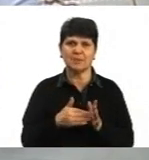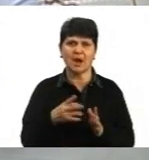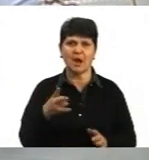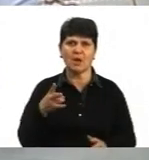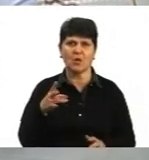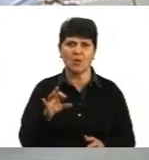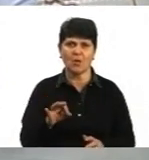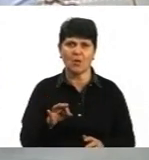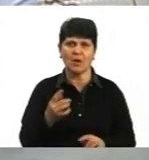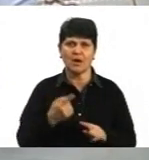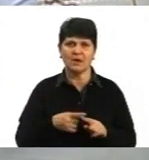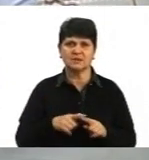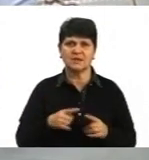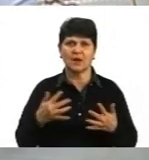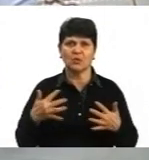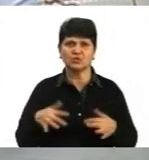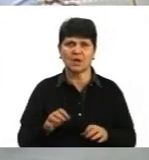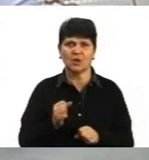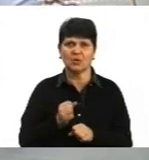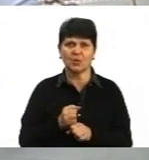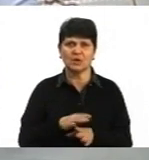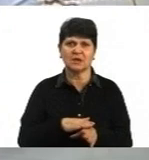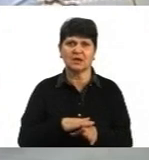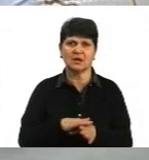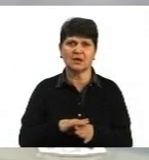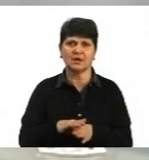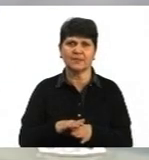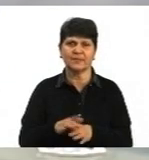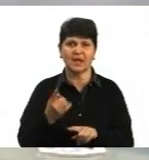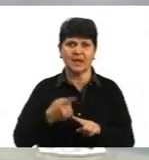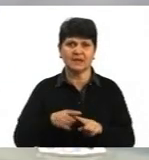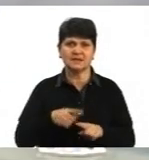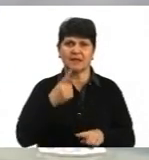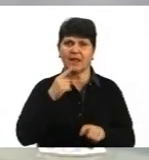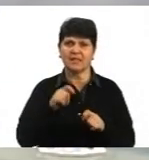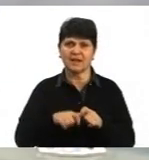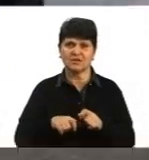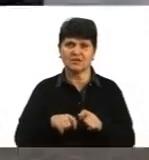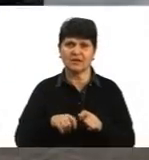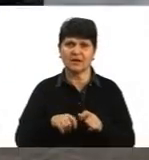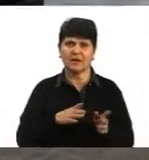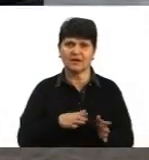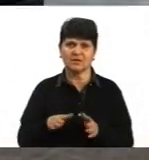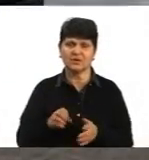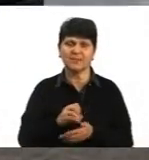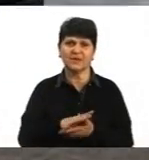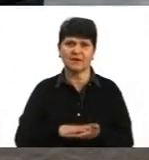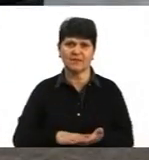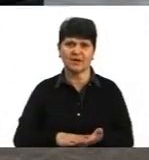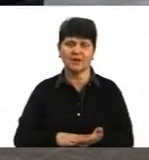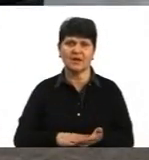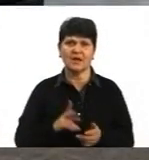От, це вже робота розробника. Тобто це тестовий режим ще триває? Триває поки що